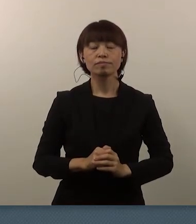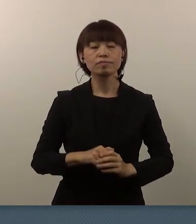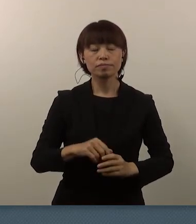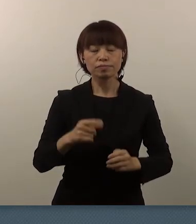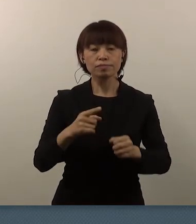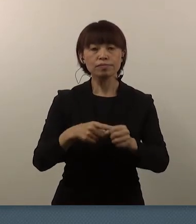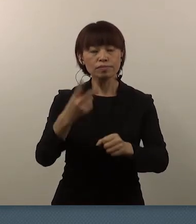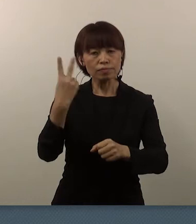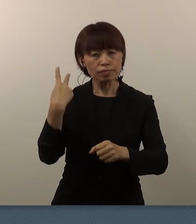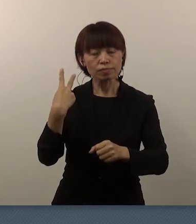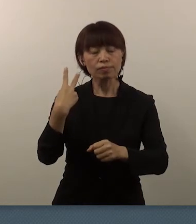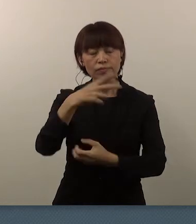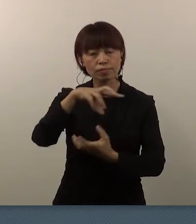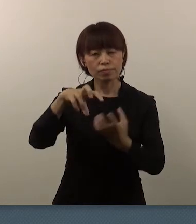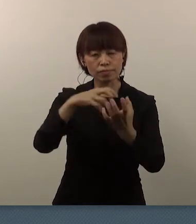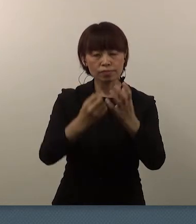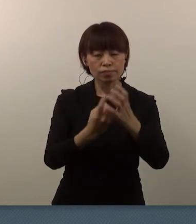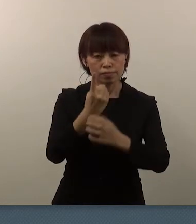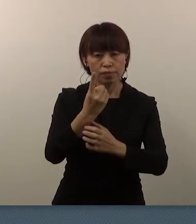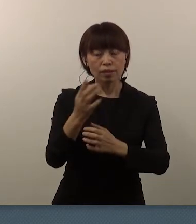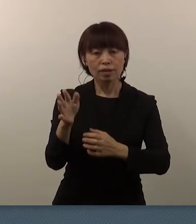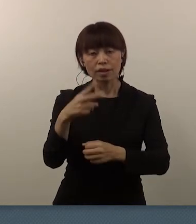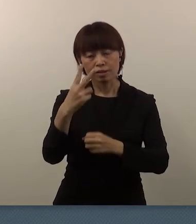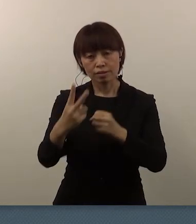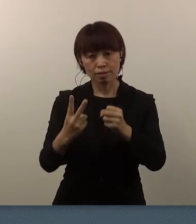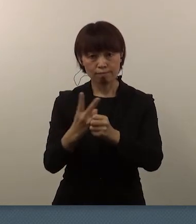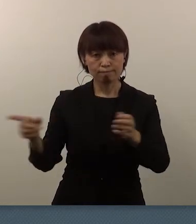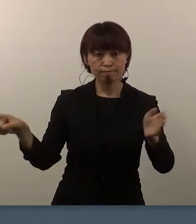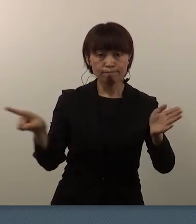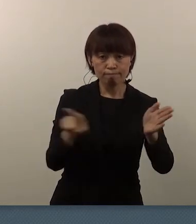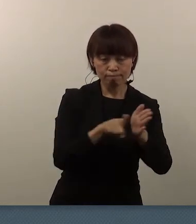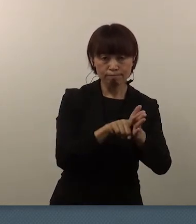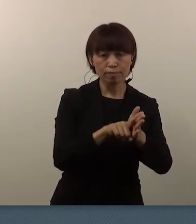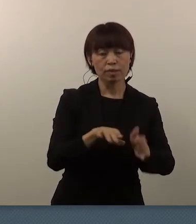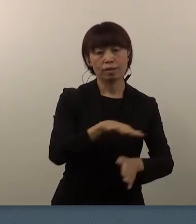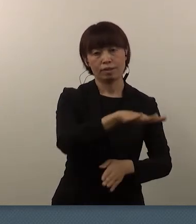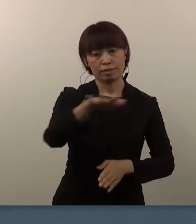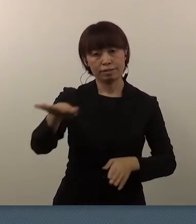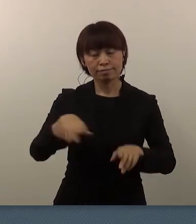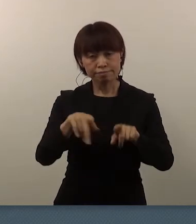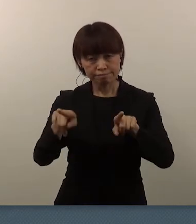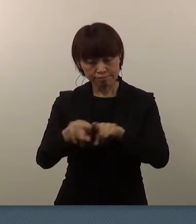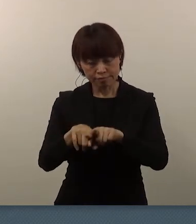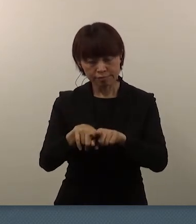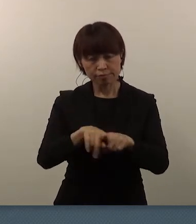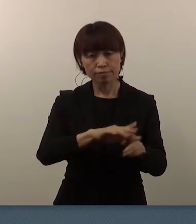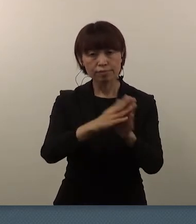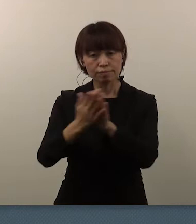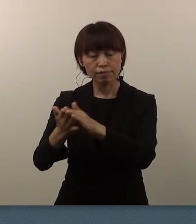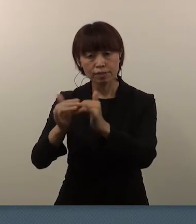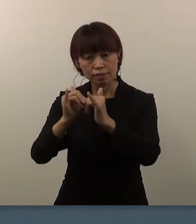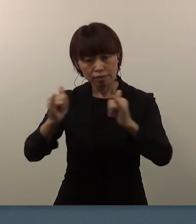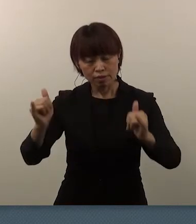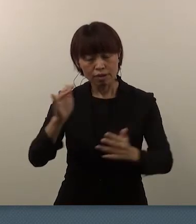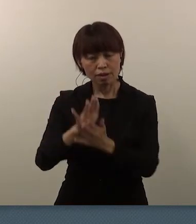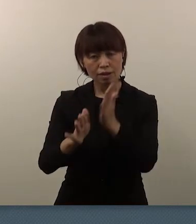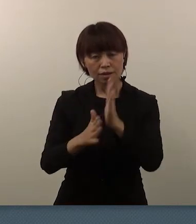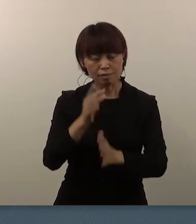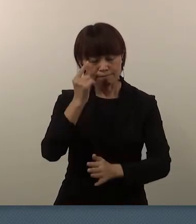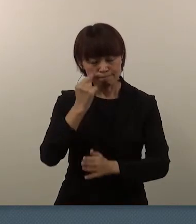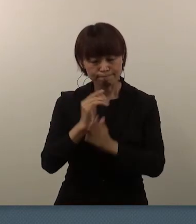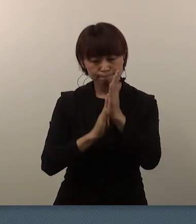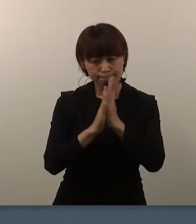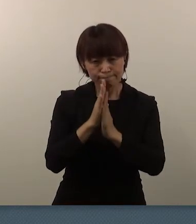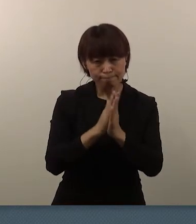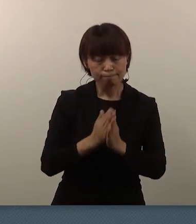から2年を迎えるにあたり、参列者の皆さんともに亡くなりになられた方々に改めて哀悼の意を捧げたいと思います